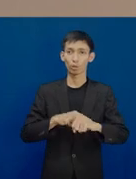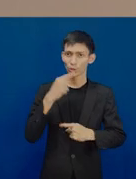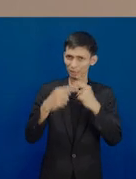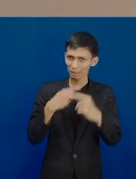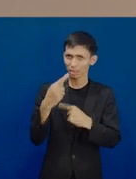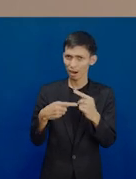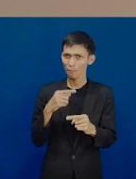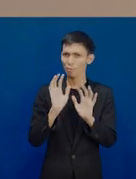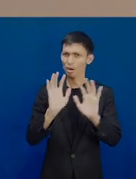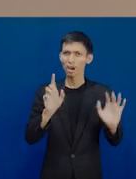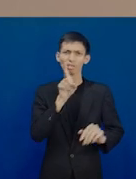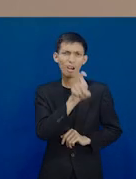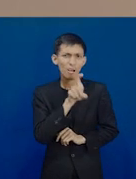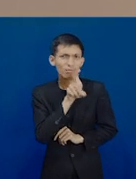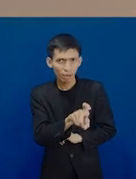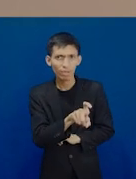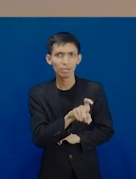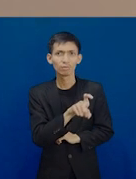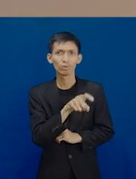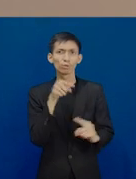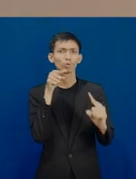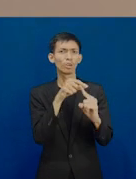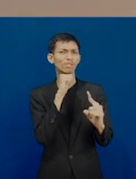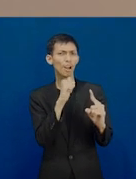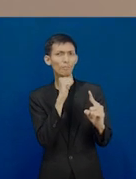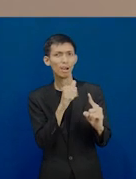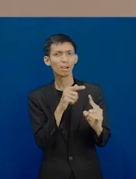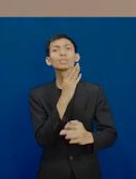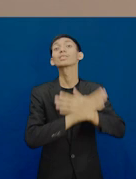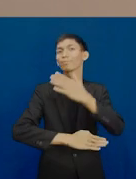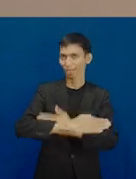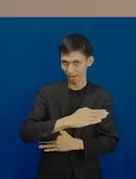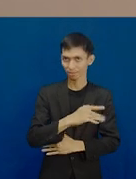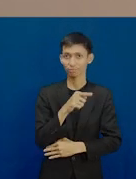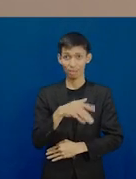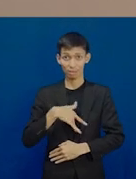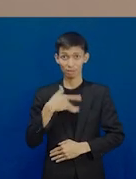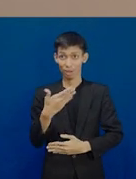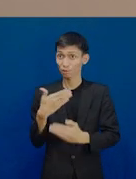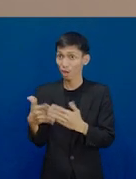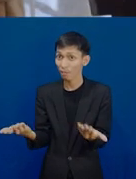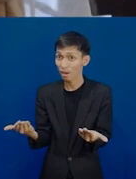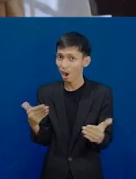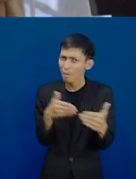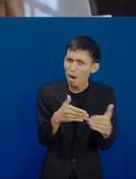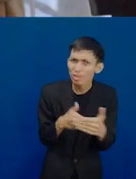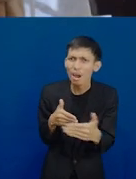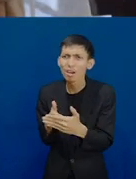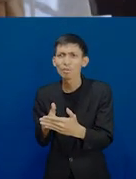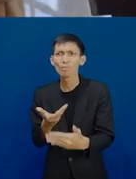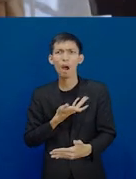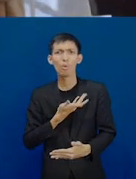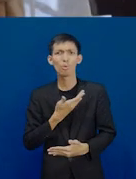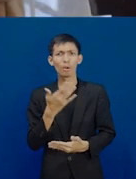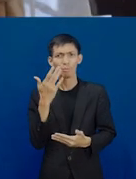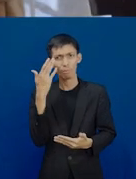Ketika dalam diskusi itu ada banyak pertanyaan miris yang ditujukan kepada Dispenduk. Tetapi kemudian saya tertantang untuk